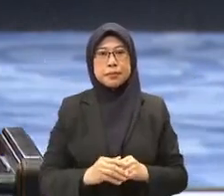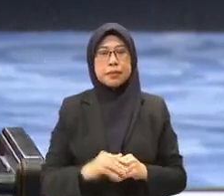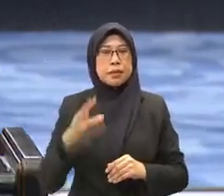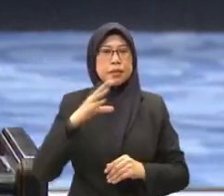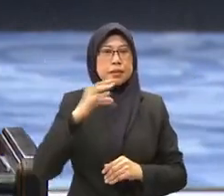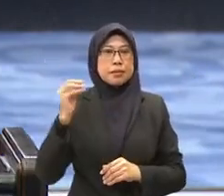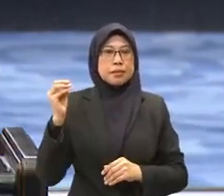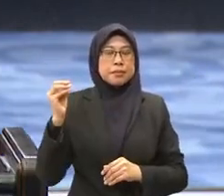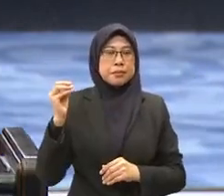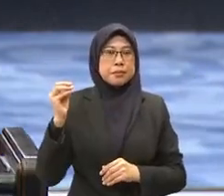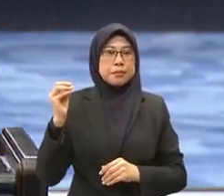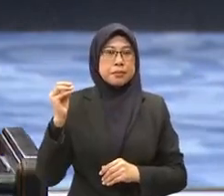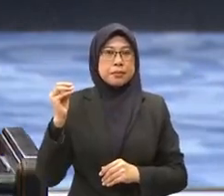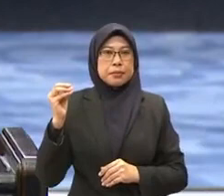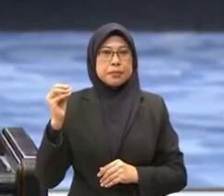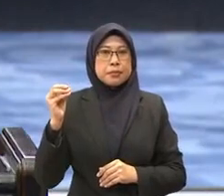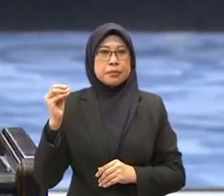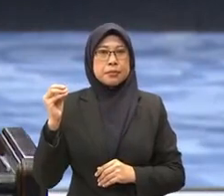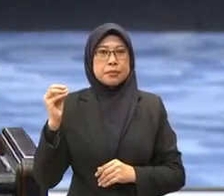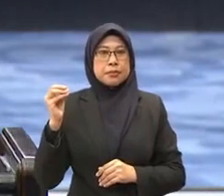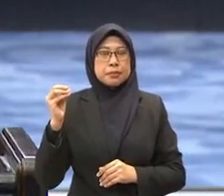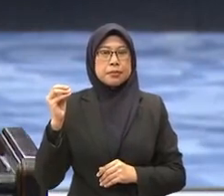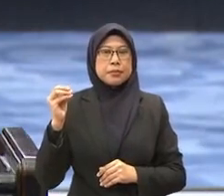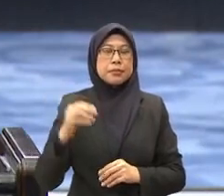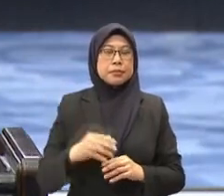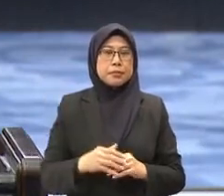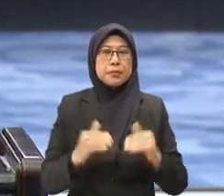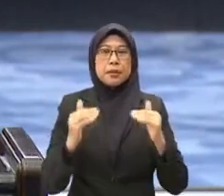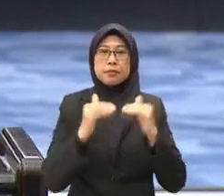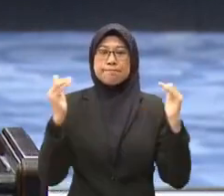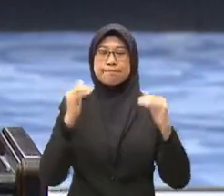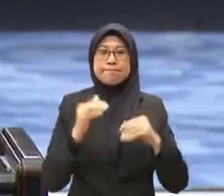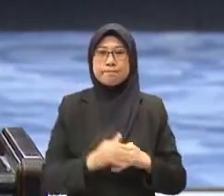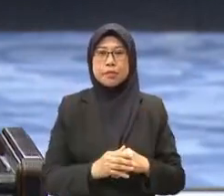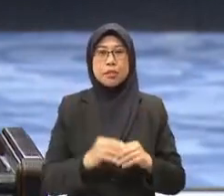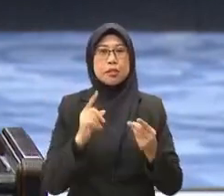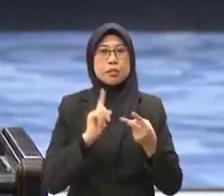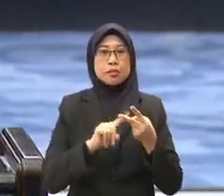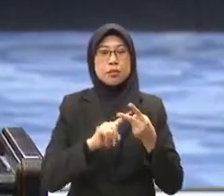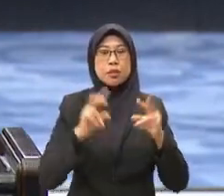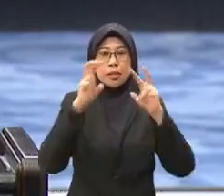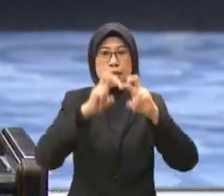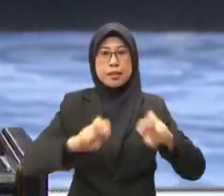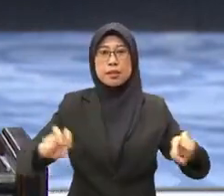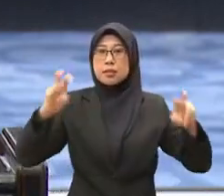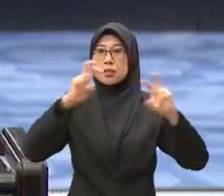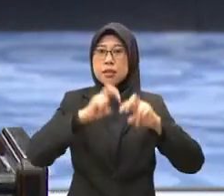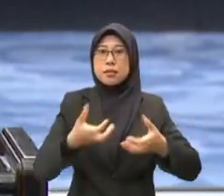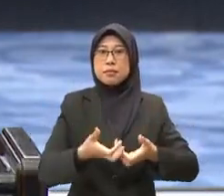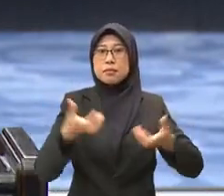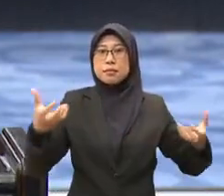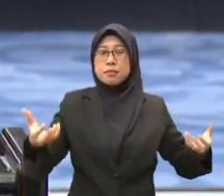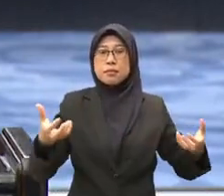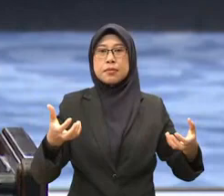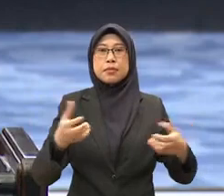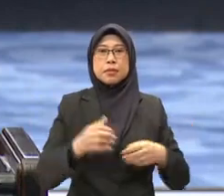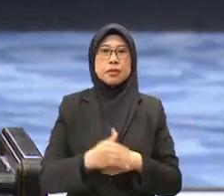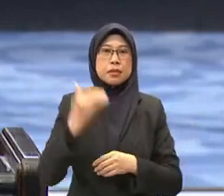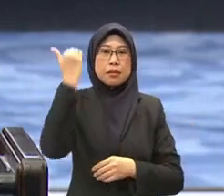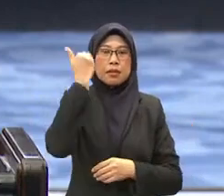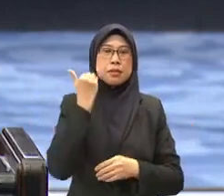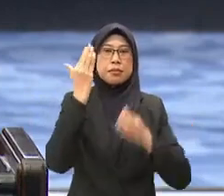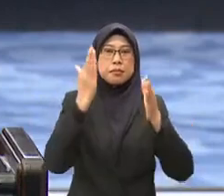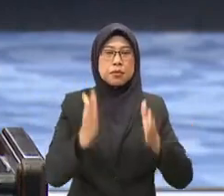dan izin restative Justice kedua pelaksanaan kajian empirikal pengasingan peranan pendakat raya dan